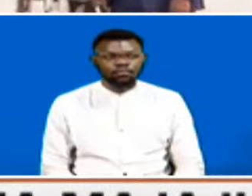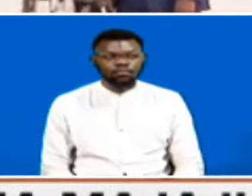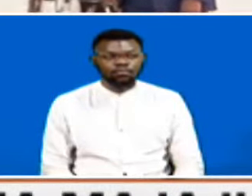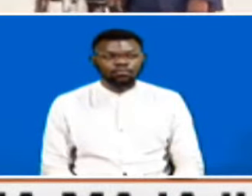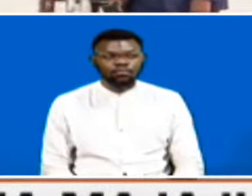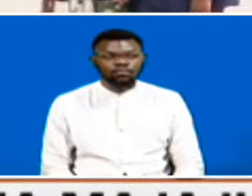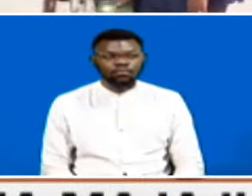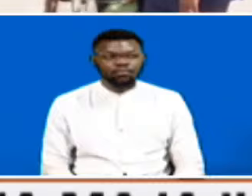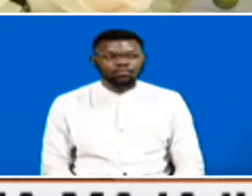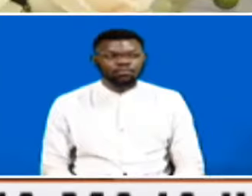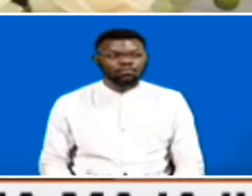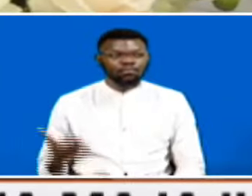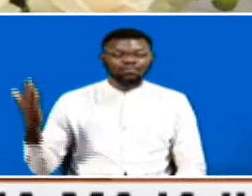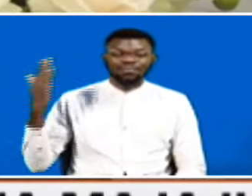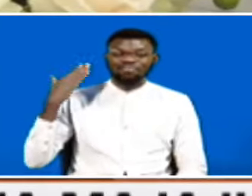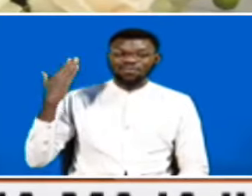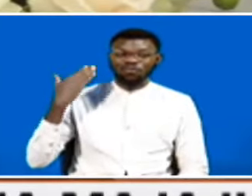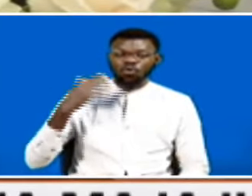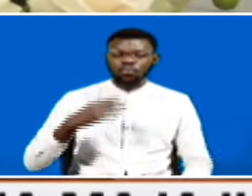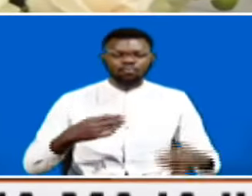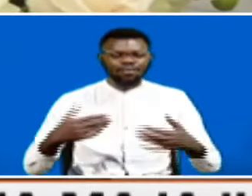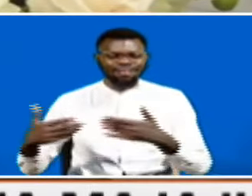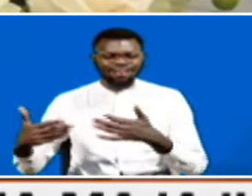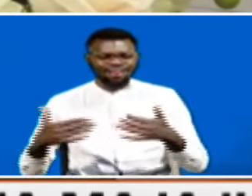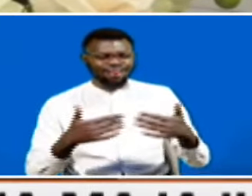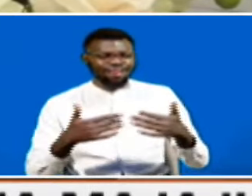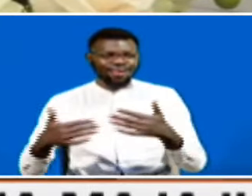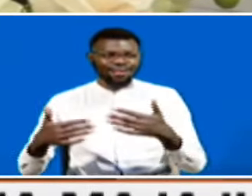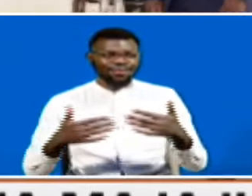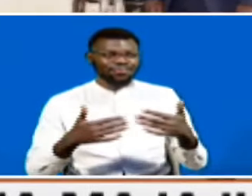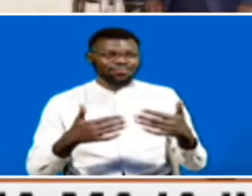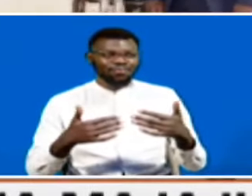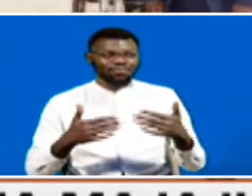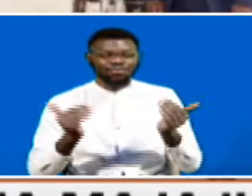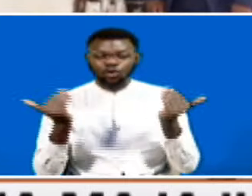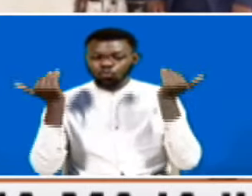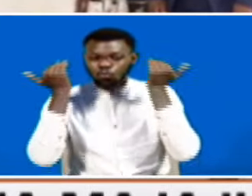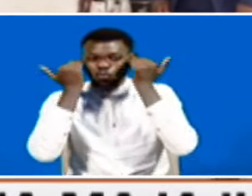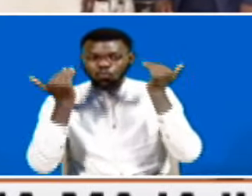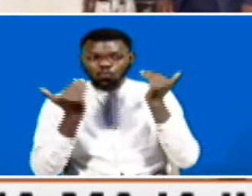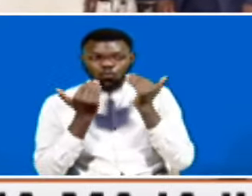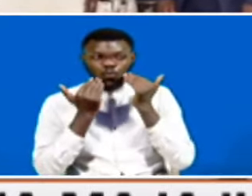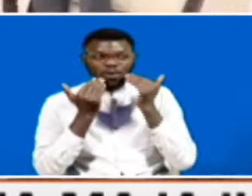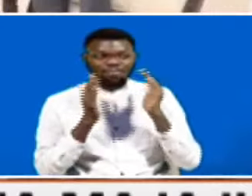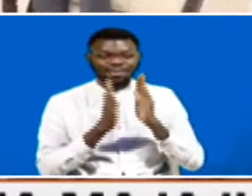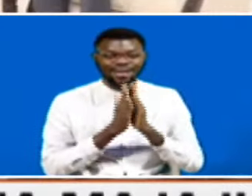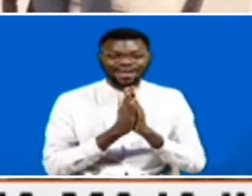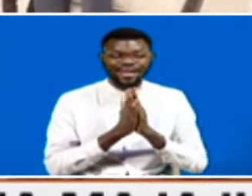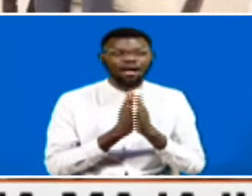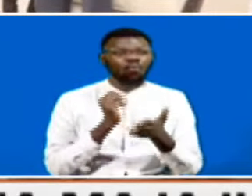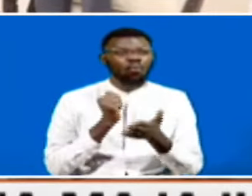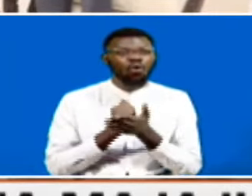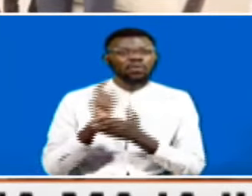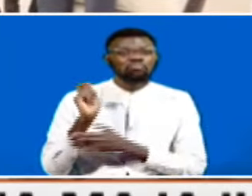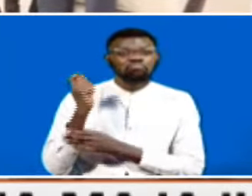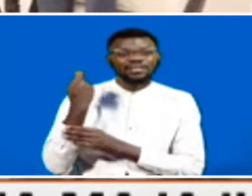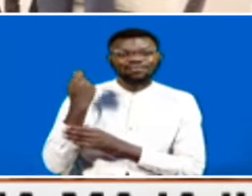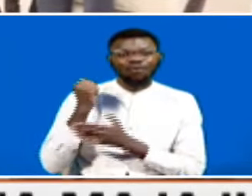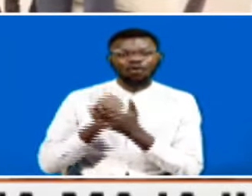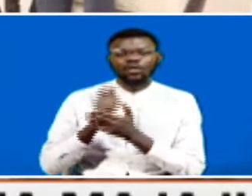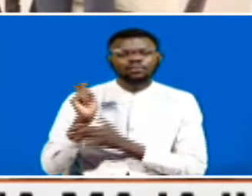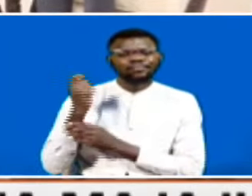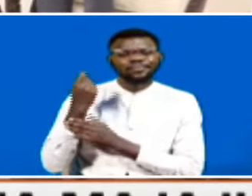Haya najiri wiki chache baada ya nipe nikupe na cheche kali za maneno kati ya idara ya mahakama na ofisi ya rais. Ofisi ya rais ikidai kuwa